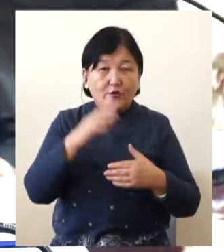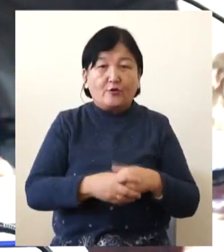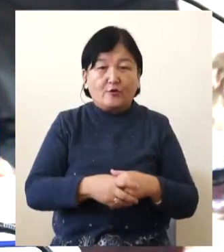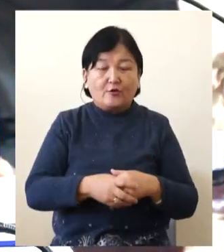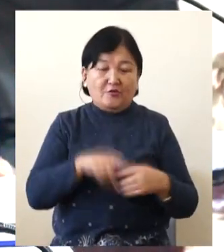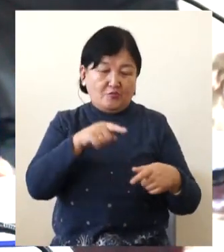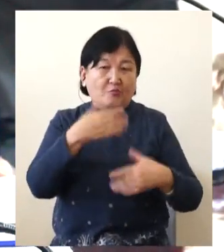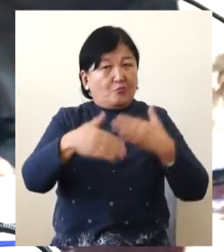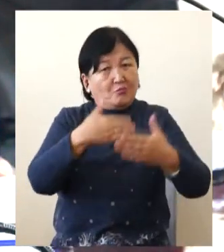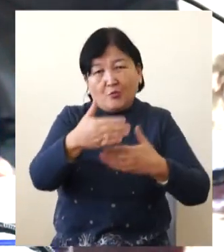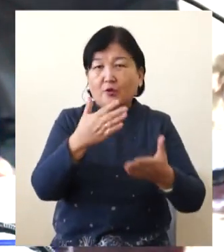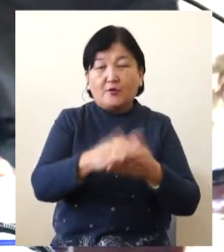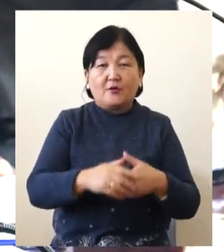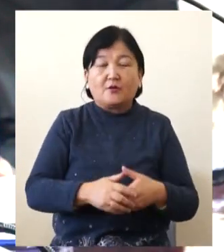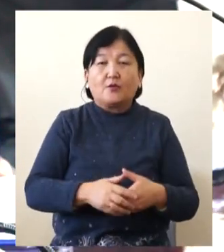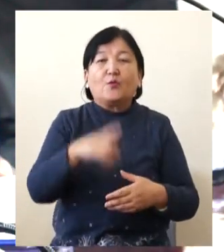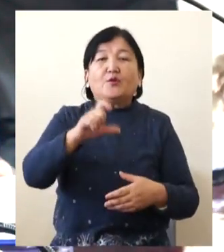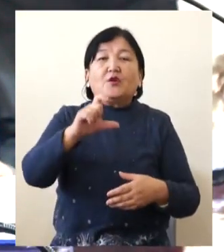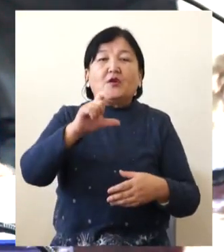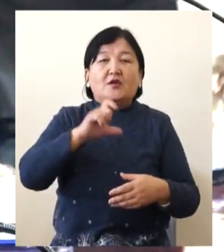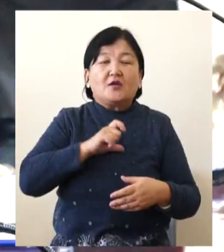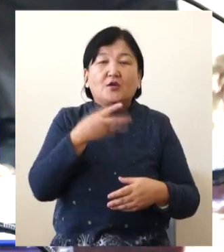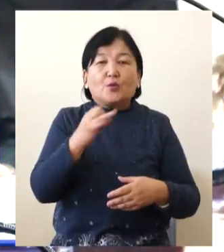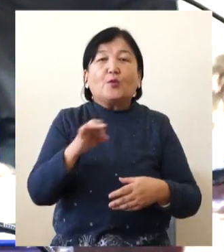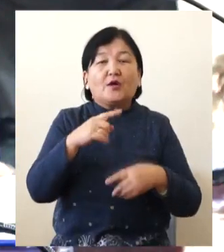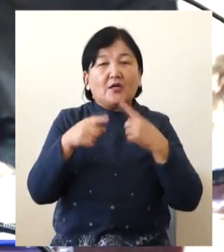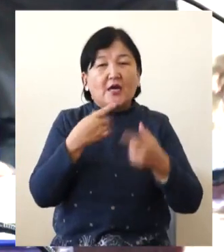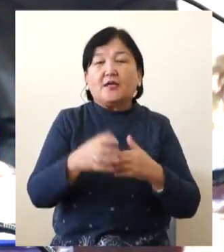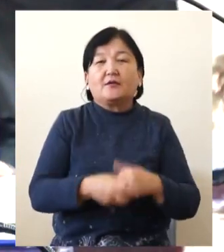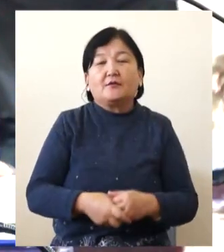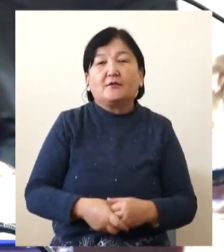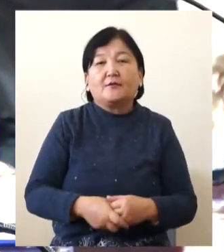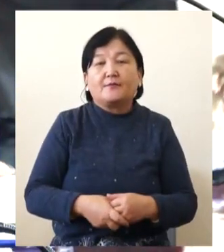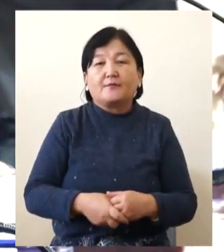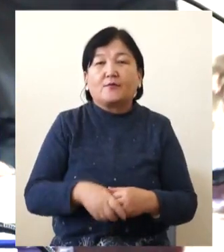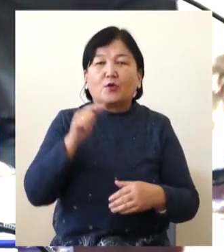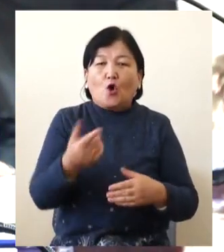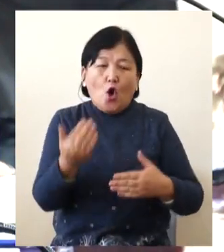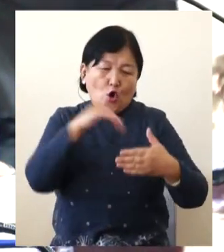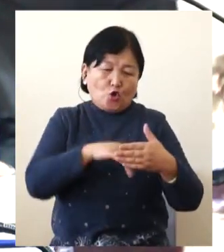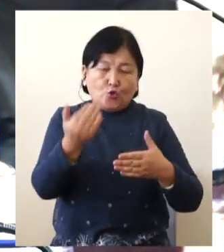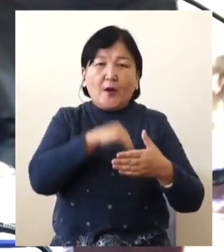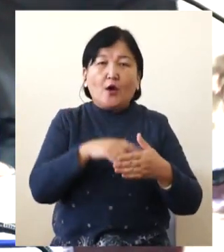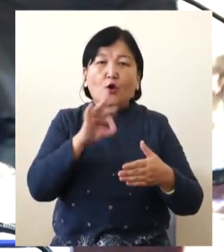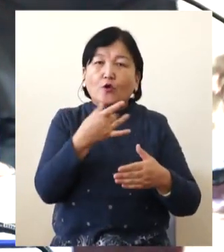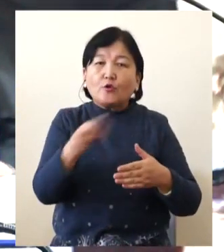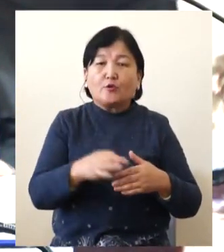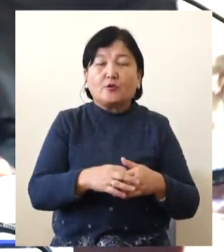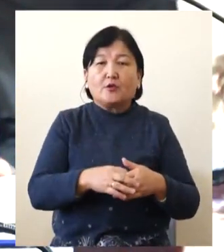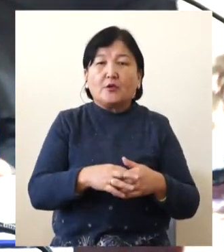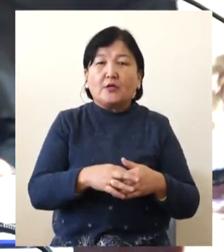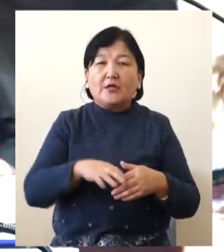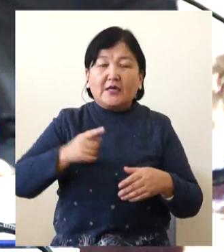ийм юм болоод байгаа. Одоо бүний ярих тухай бид одоо бид нар ерөөсөө энэ олж байгаа орлогонд яагаад биш